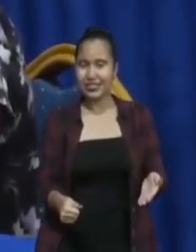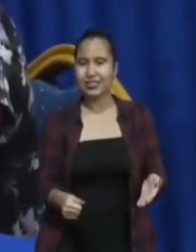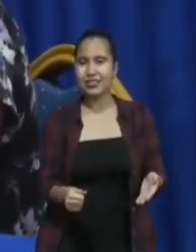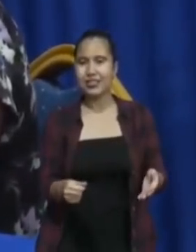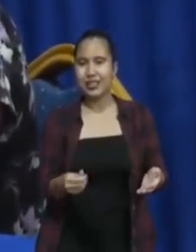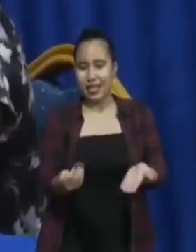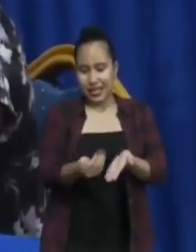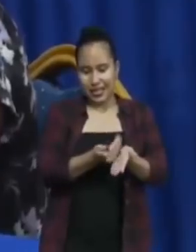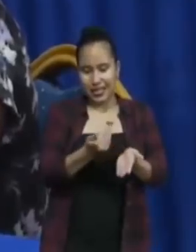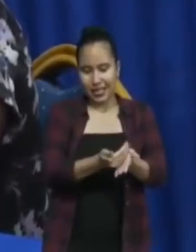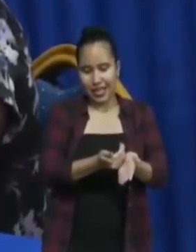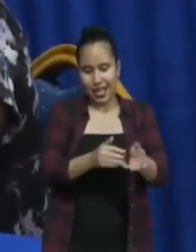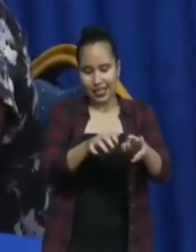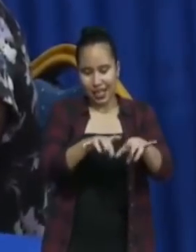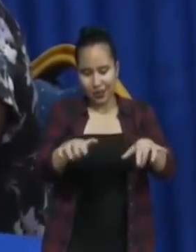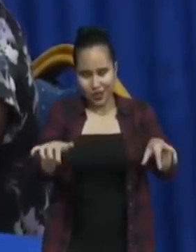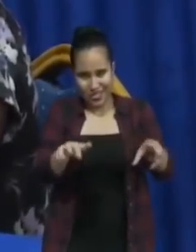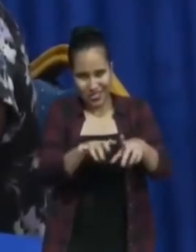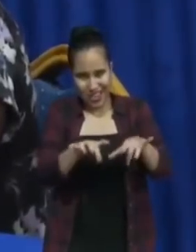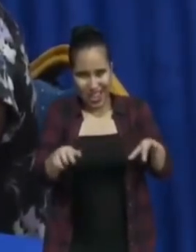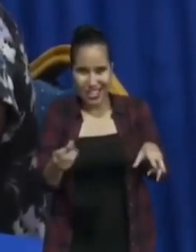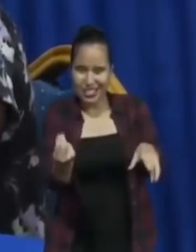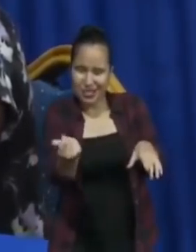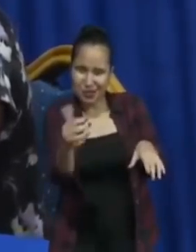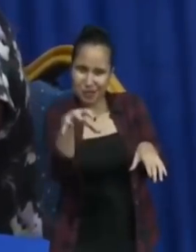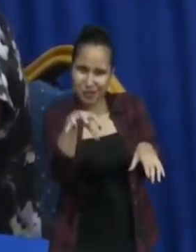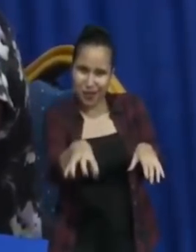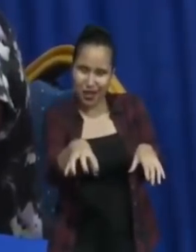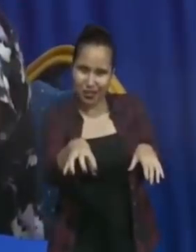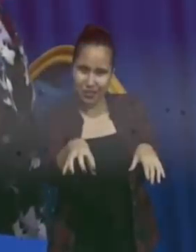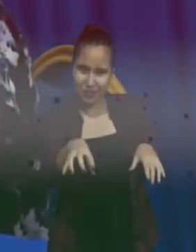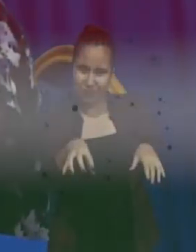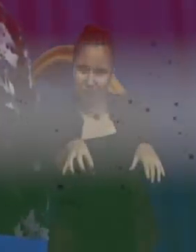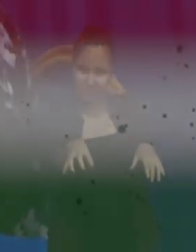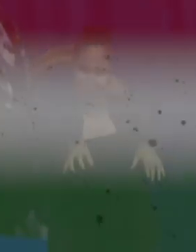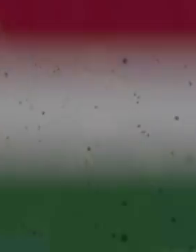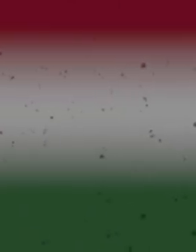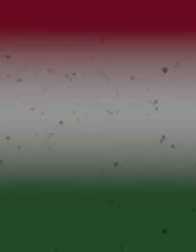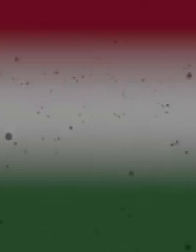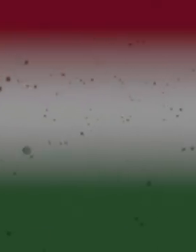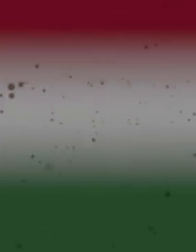ministeries, de banken. Allemaal vanuit back office.